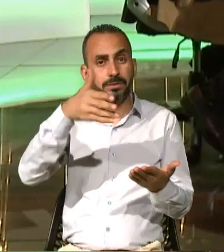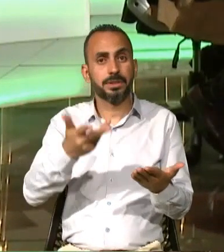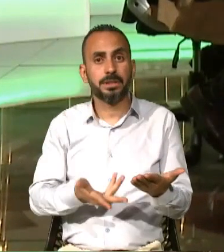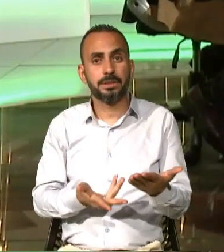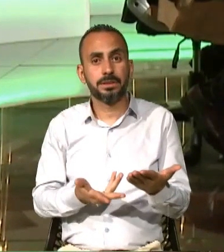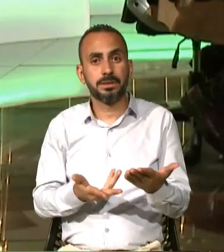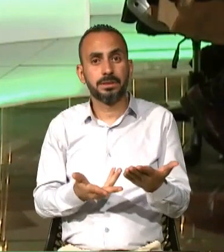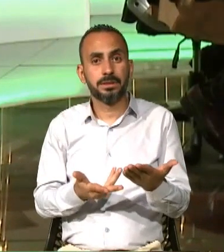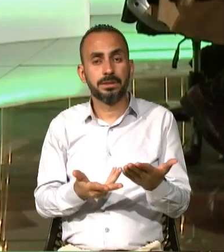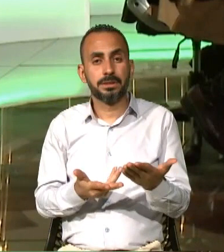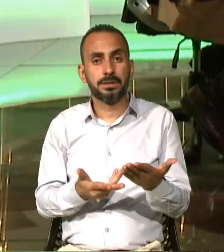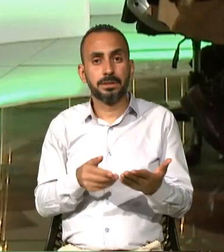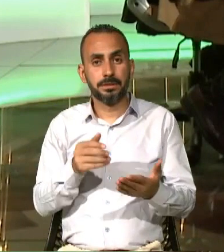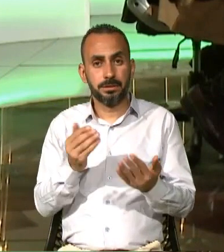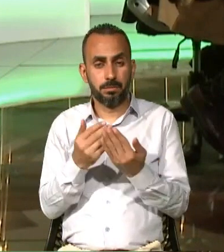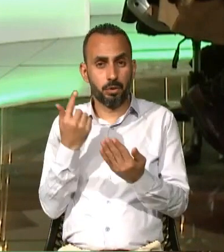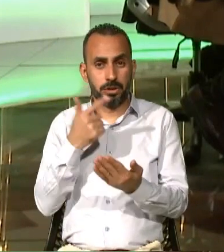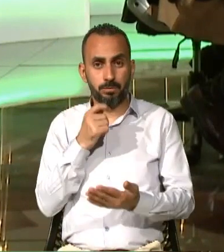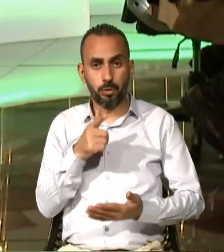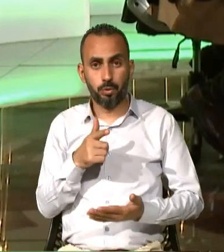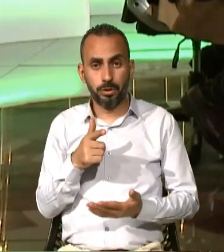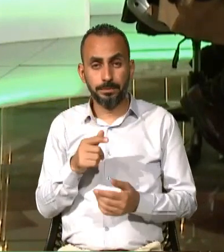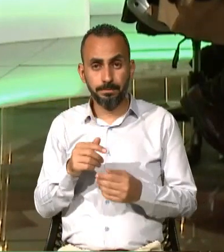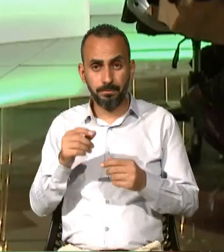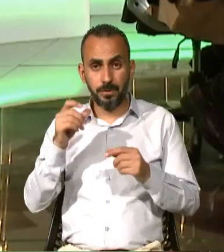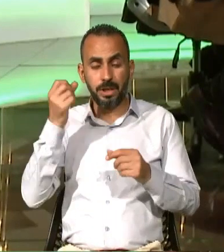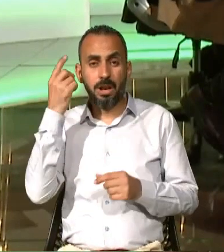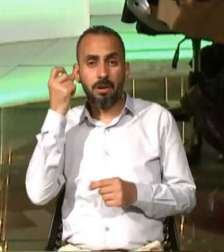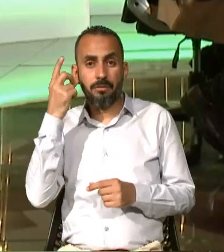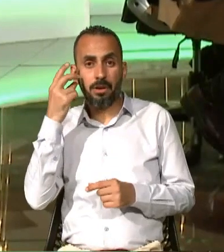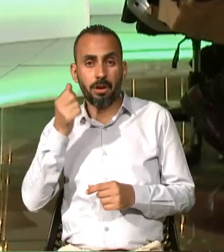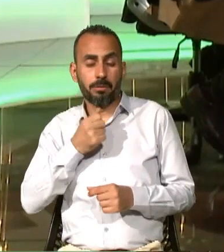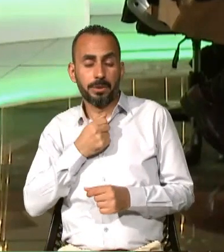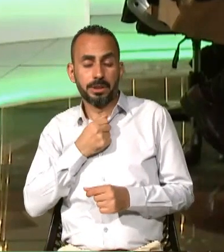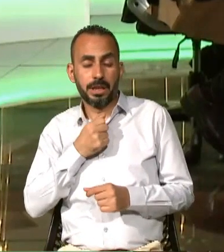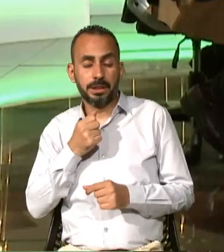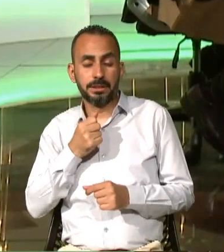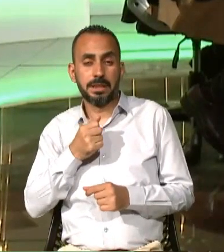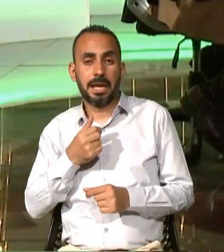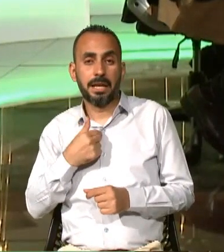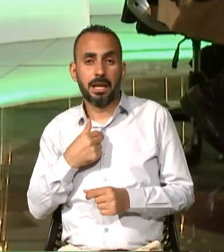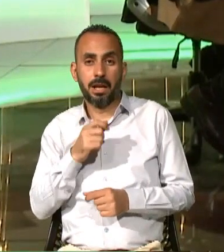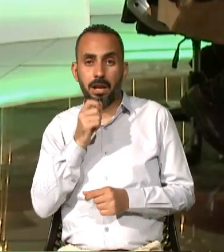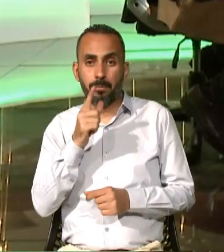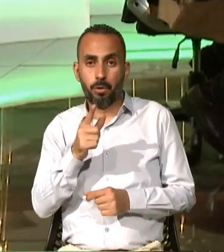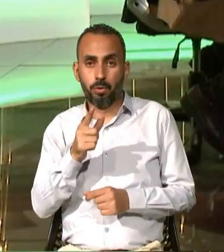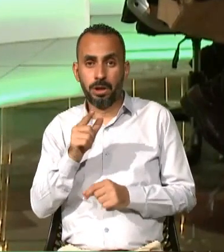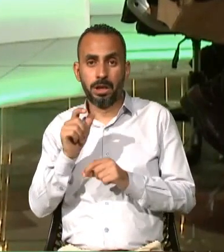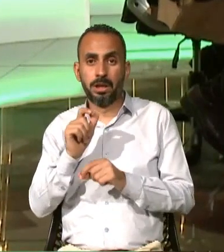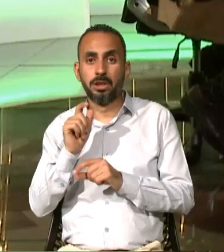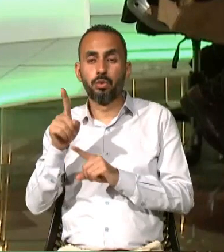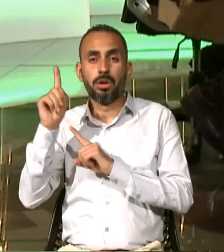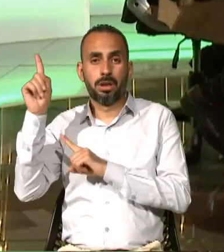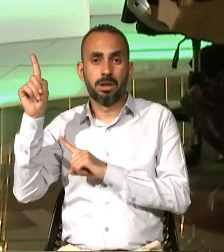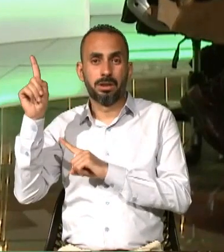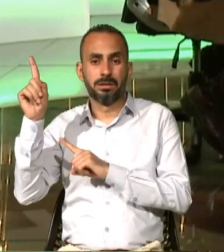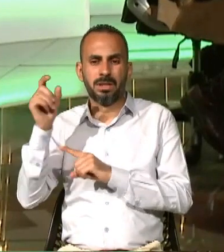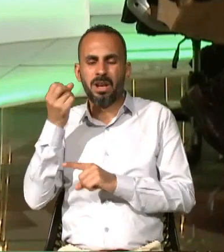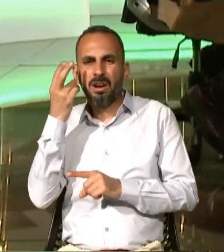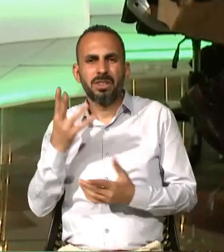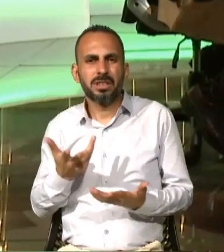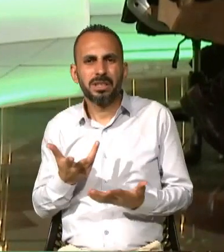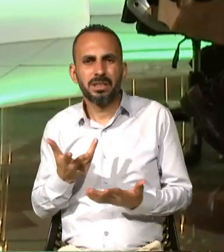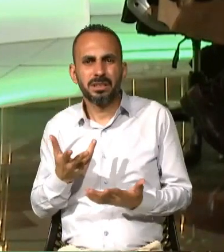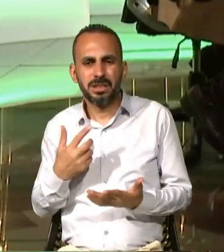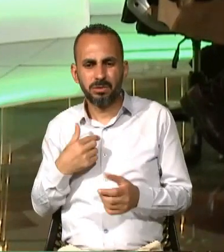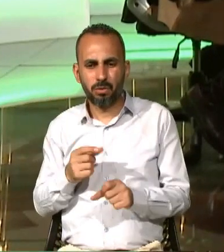بها عنكم يقول الرب، مش افكار غضب ولا افكار دينونه ولا افكار اني اضربكم بالكورونا ولا افكار ان